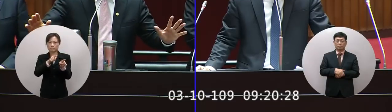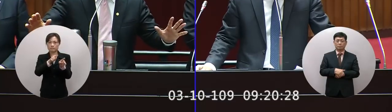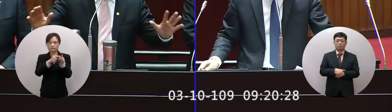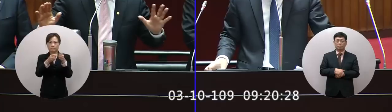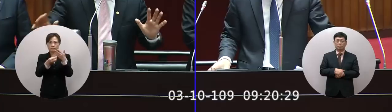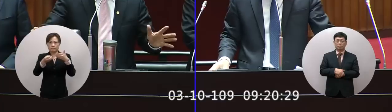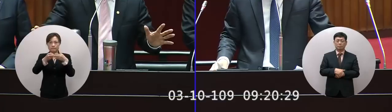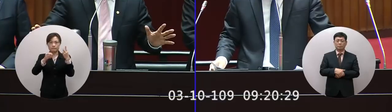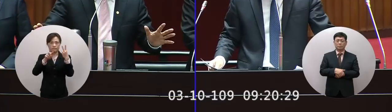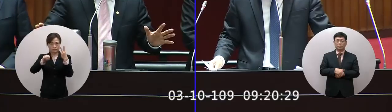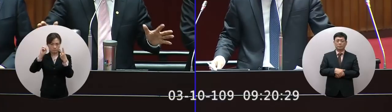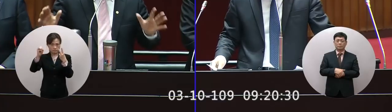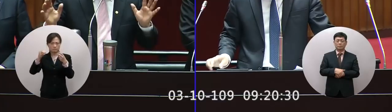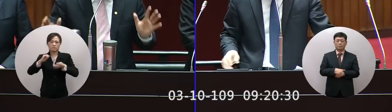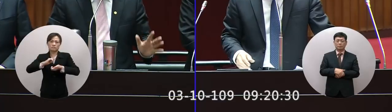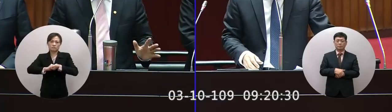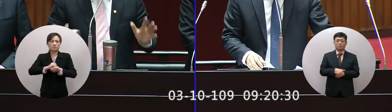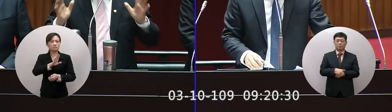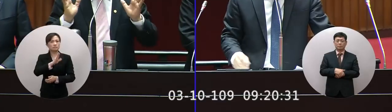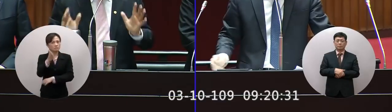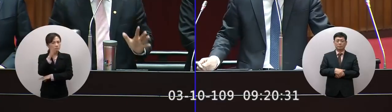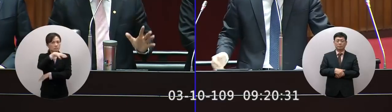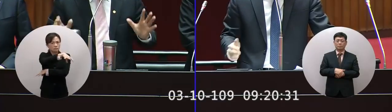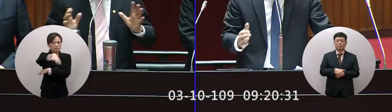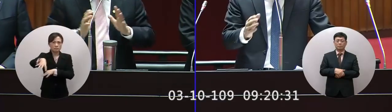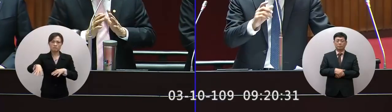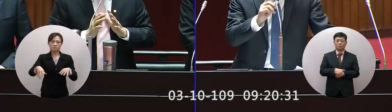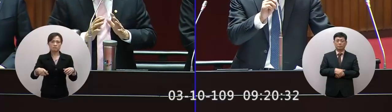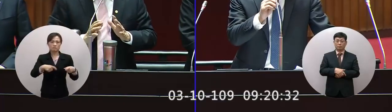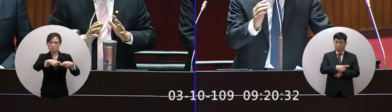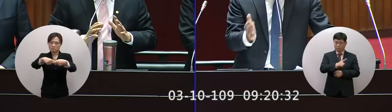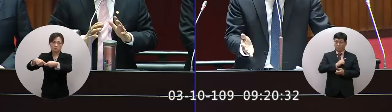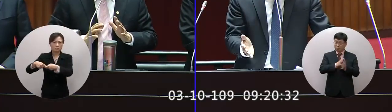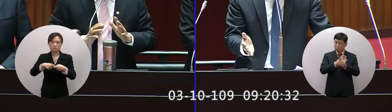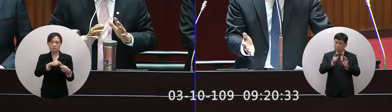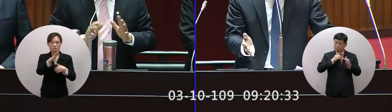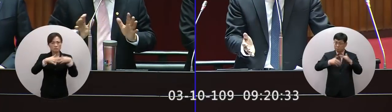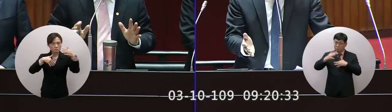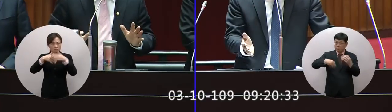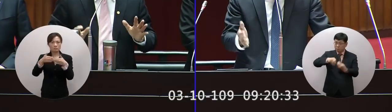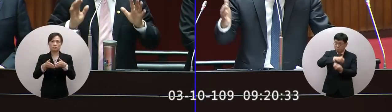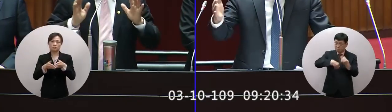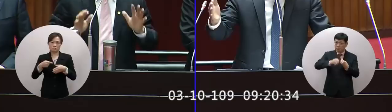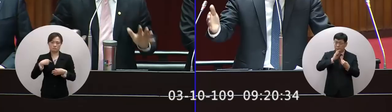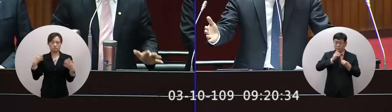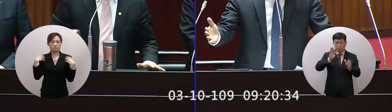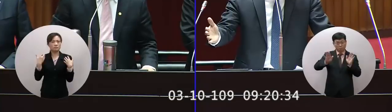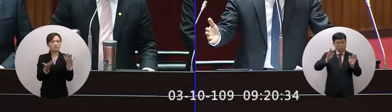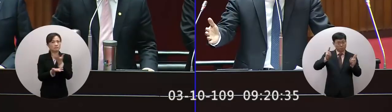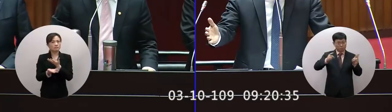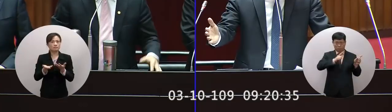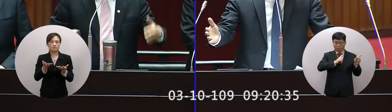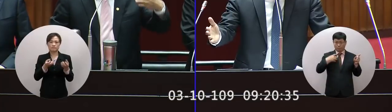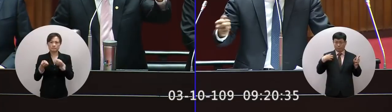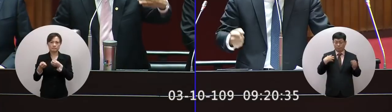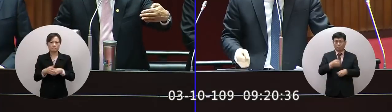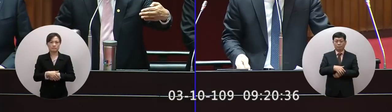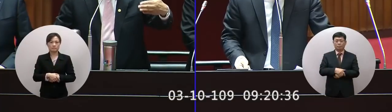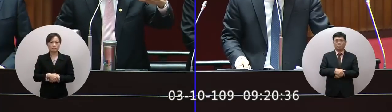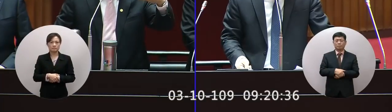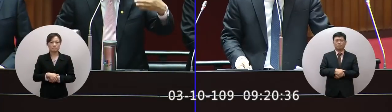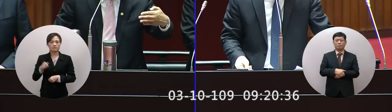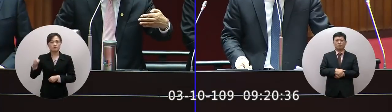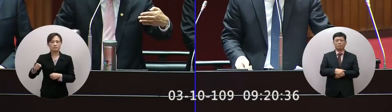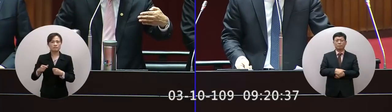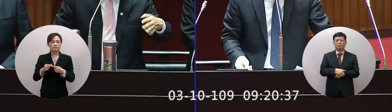好多部会、好多专业，这些就是我们要。 所以你变成协调？ 不是。 那指挥是他？ 不是啦。他是第